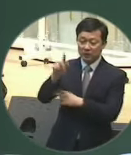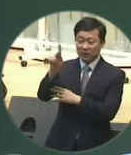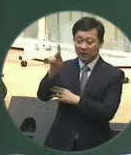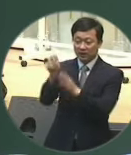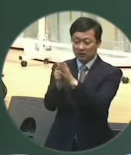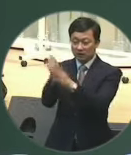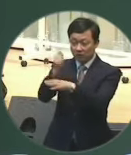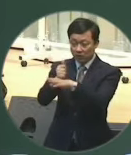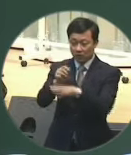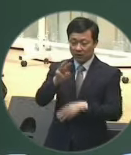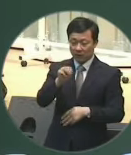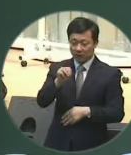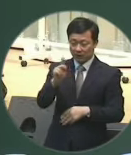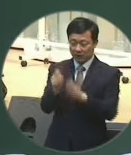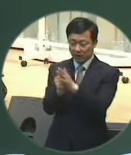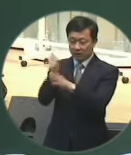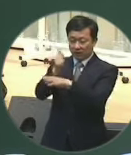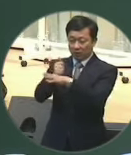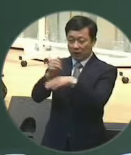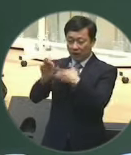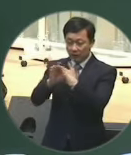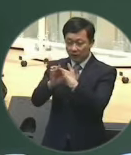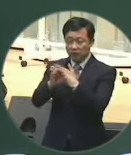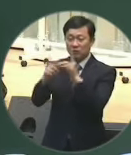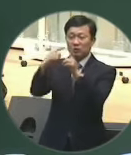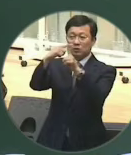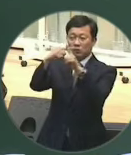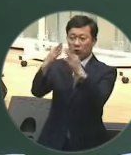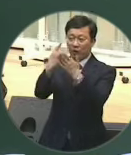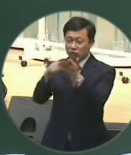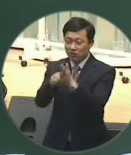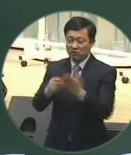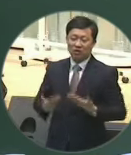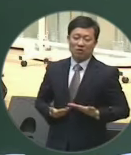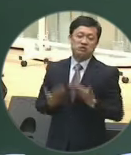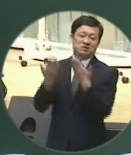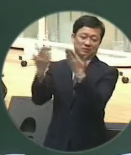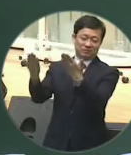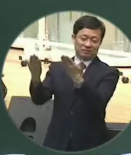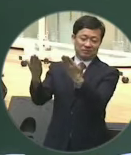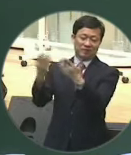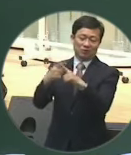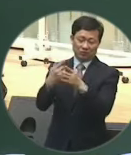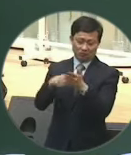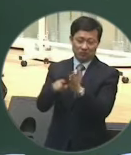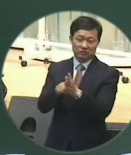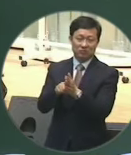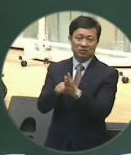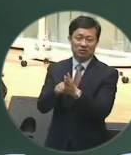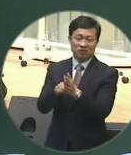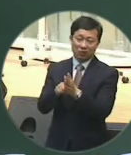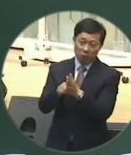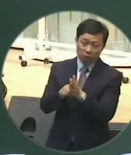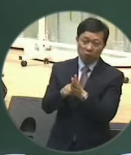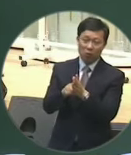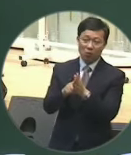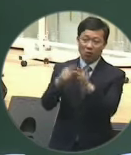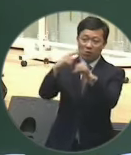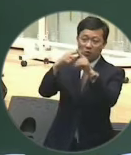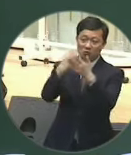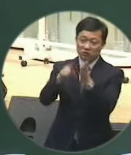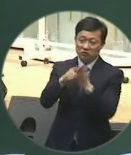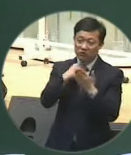성공하거나 MK들이 성공하면요, 교회를 위해서 일합니다. Do you know that PKs and MKs, when they have success, 봤거든요. they